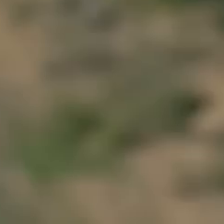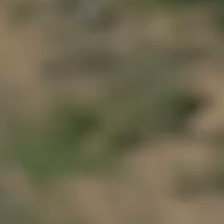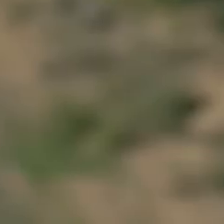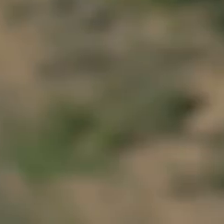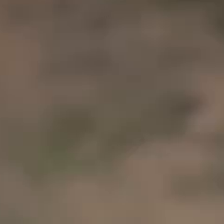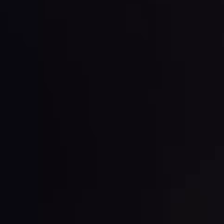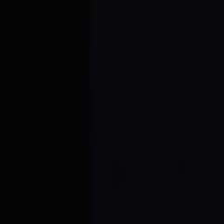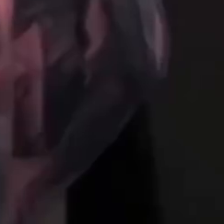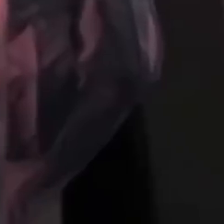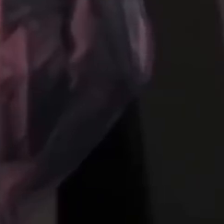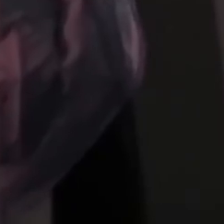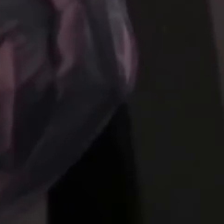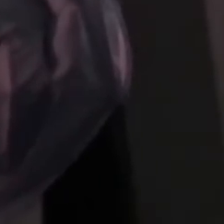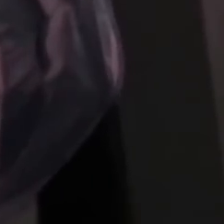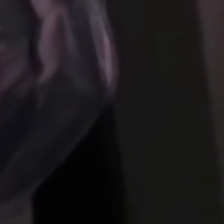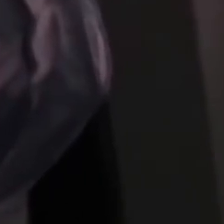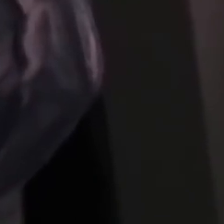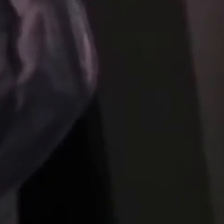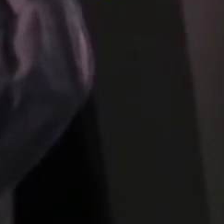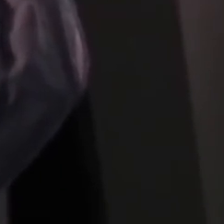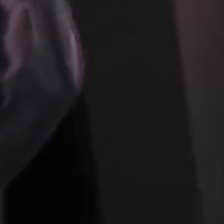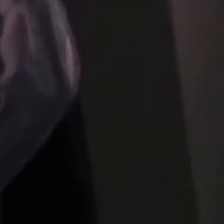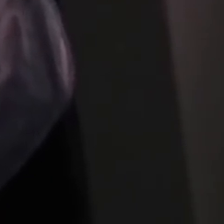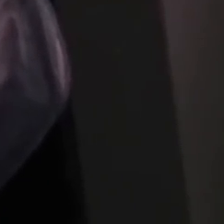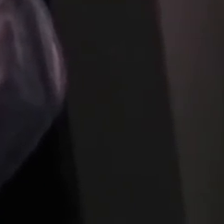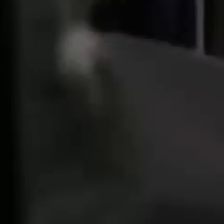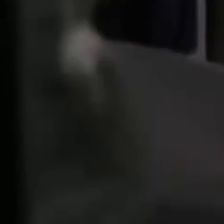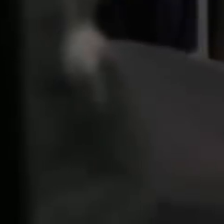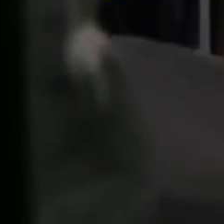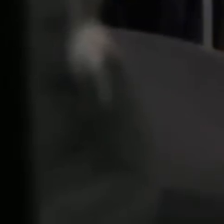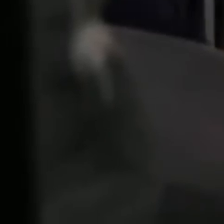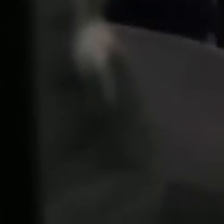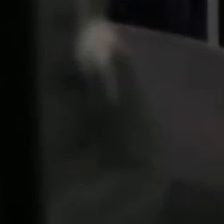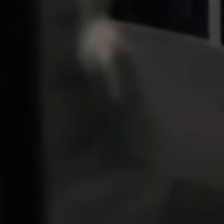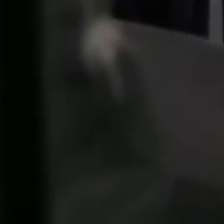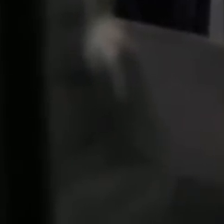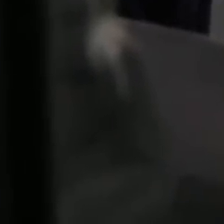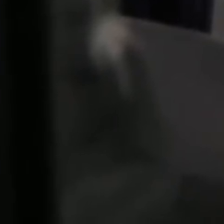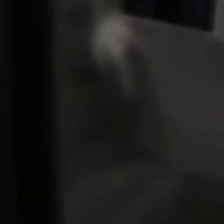קונג. למה לא? ההופעה חייבת להימשך.